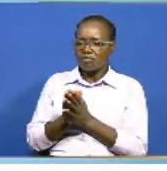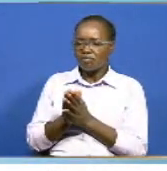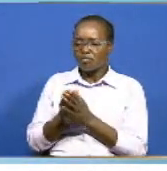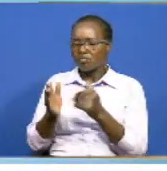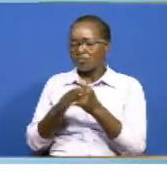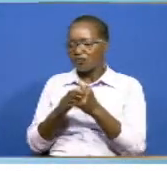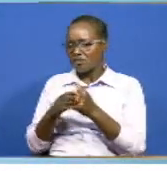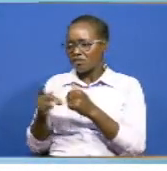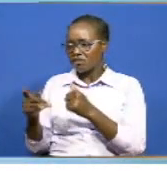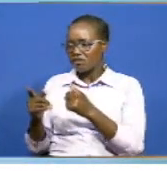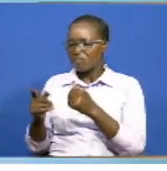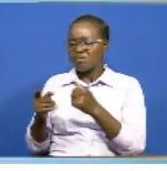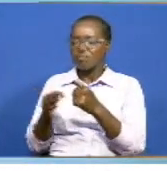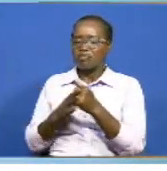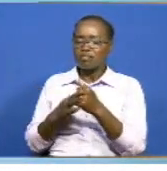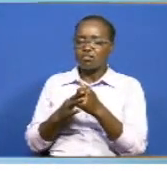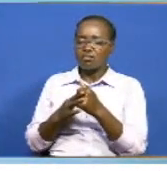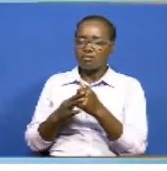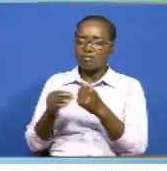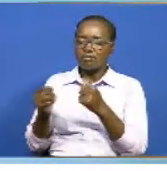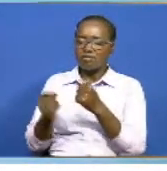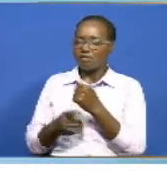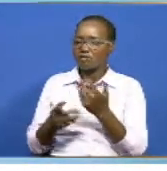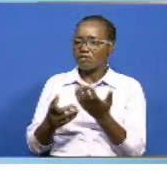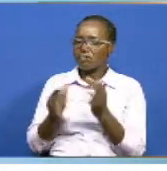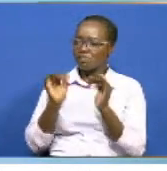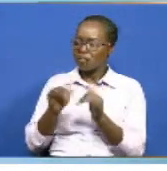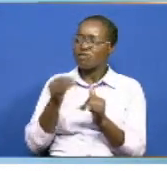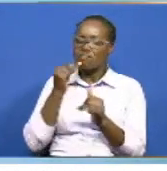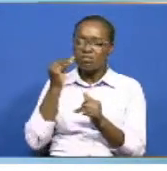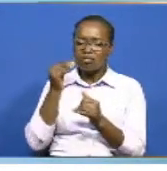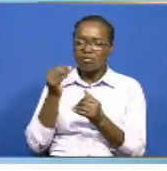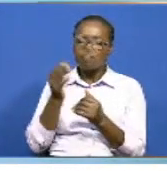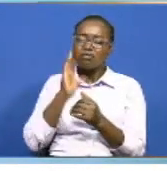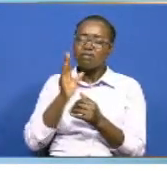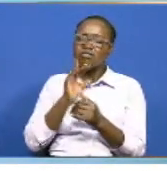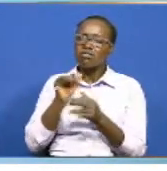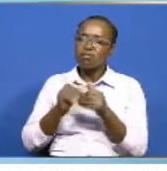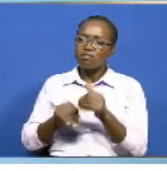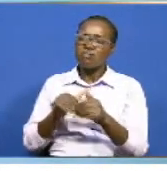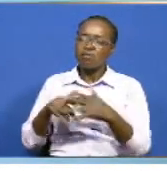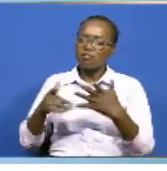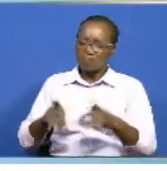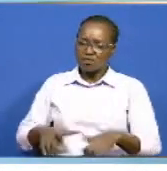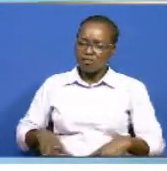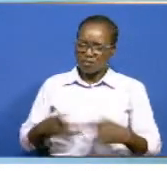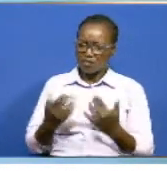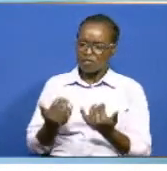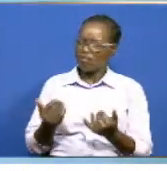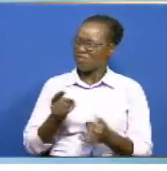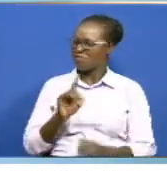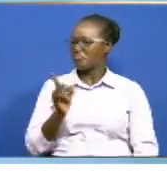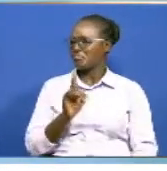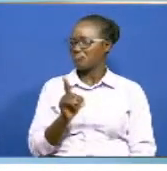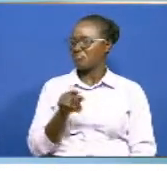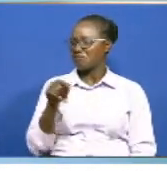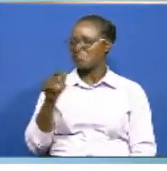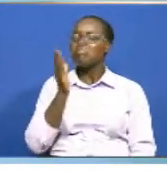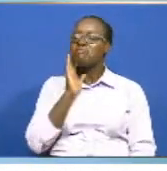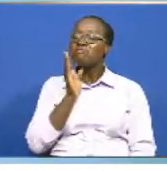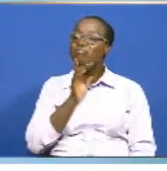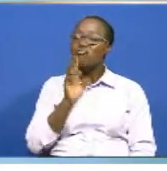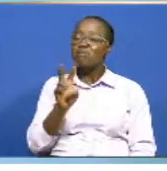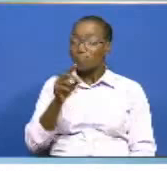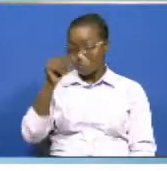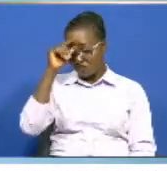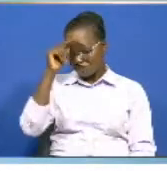alikuwa nyumbani. Wazazi hawajakuwa wakifuatilia vile huyu mtoto alikuwa anafanya nini? Anaishi. Sababu wewe ni mzazi, umeona serikali